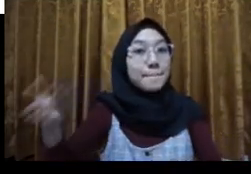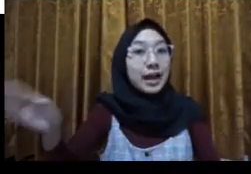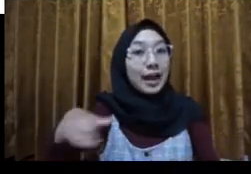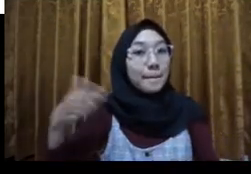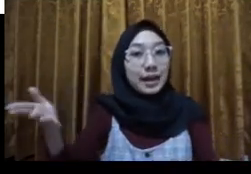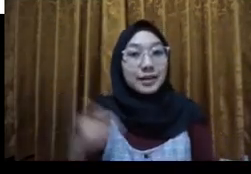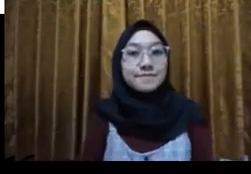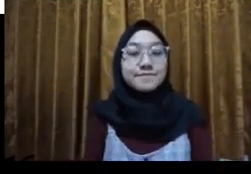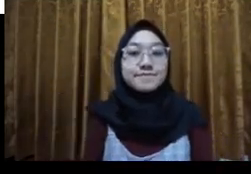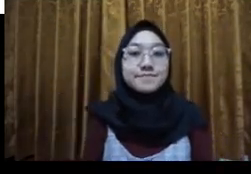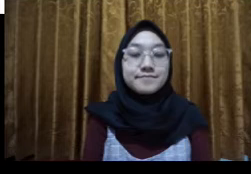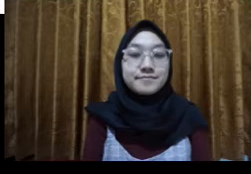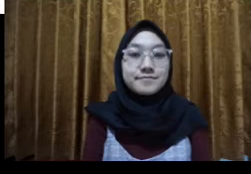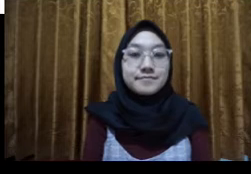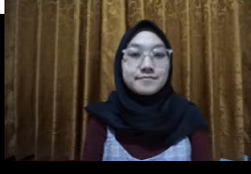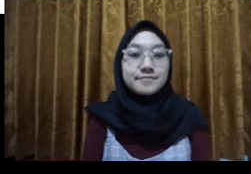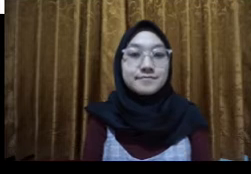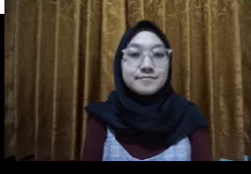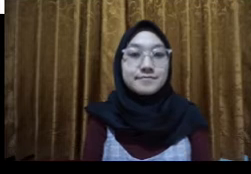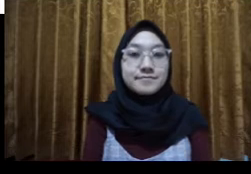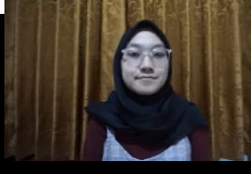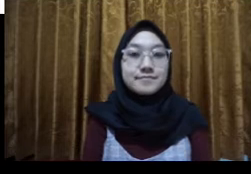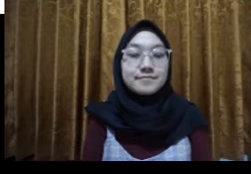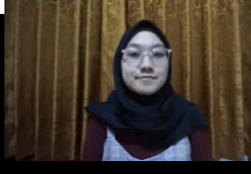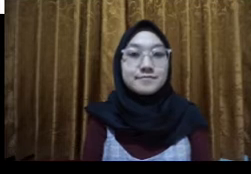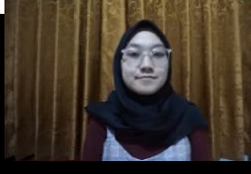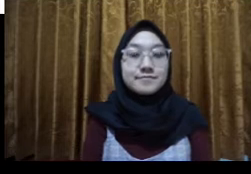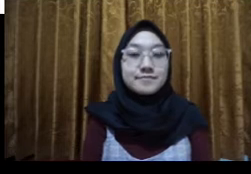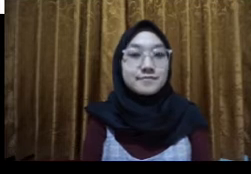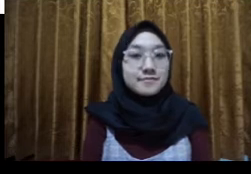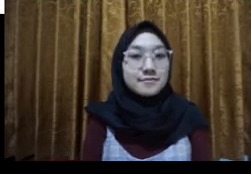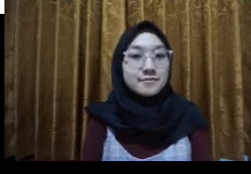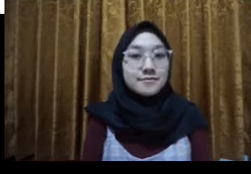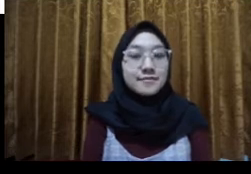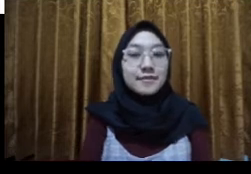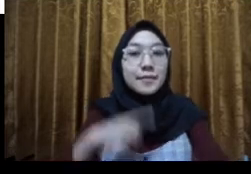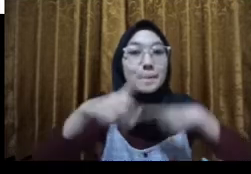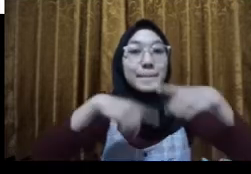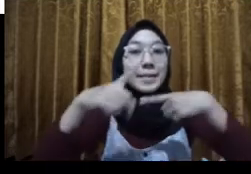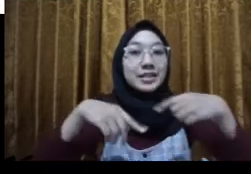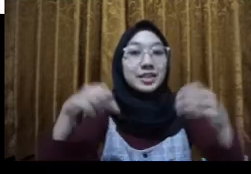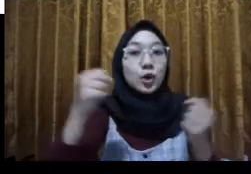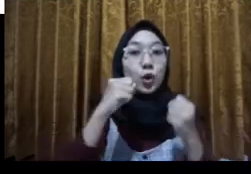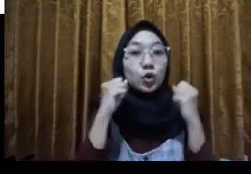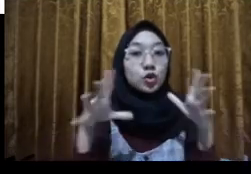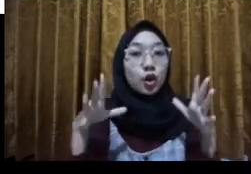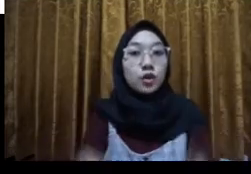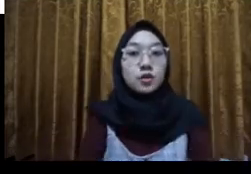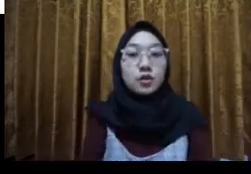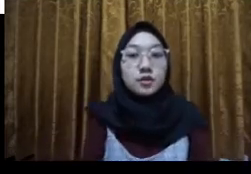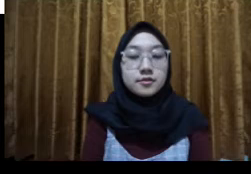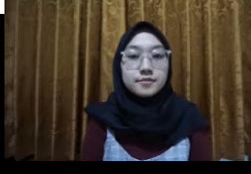tampilan apapun di depannya, masih blank, kosong. Blank. Nah, ini saya menggunakan